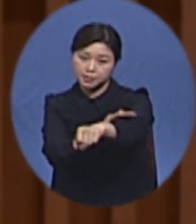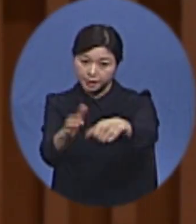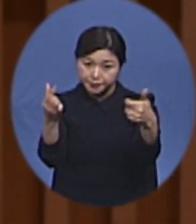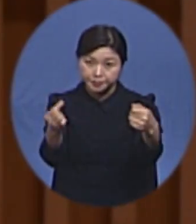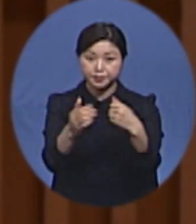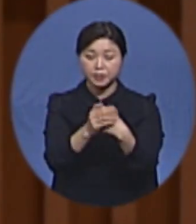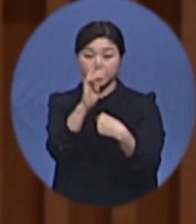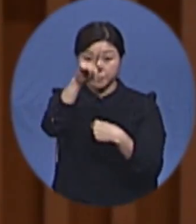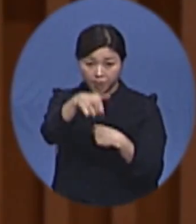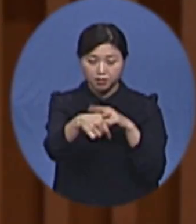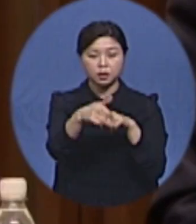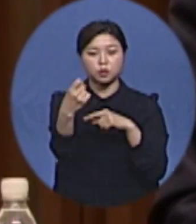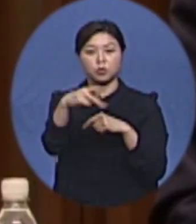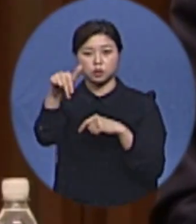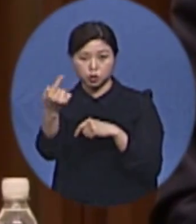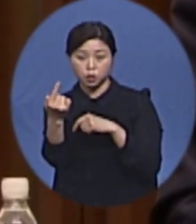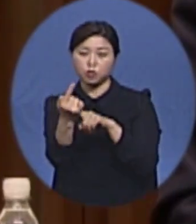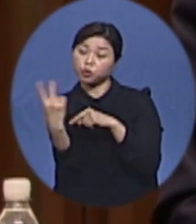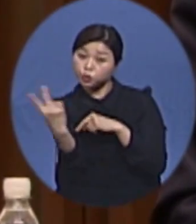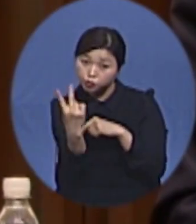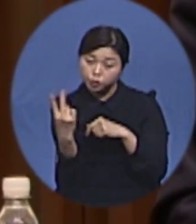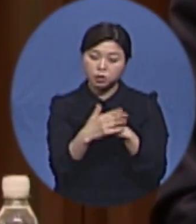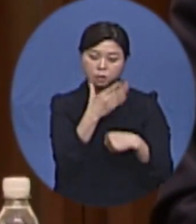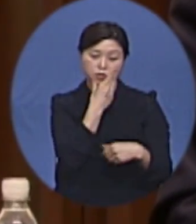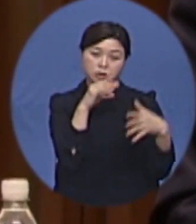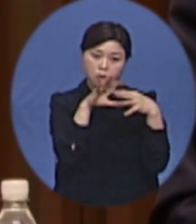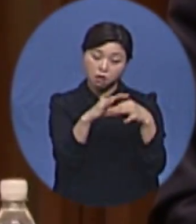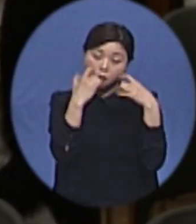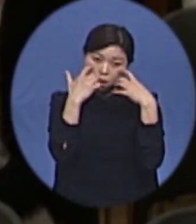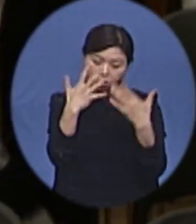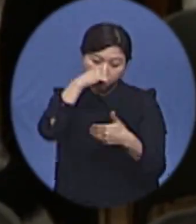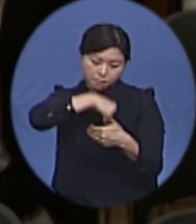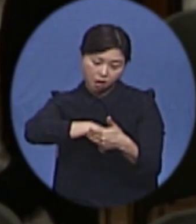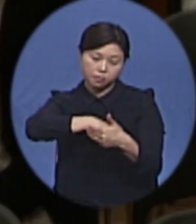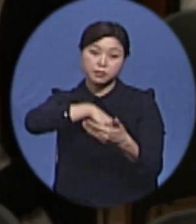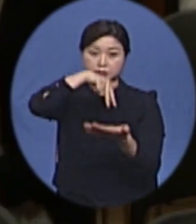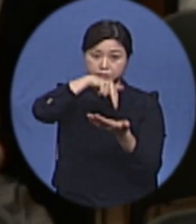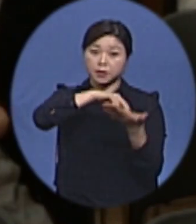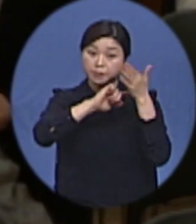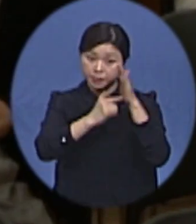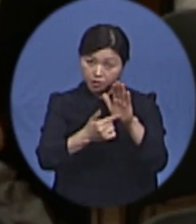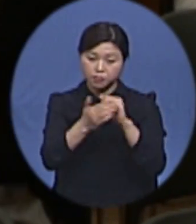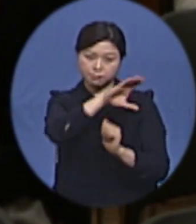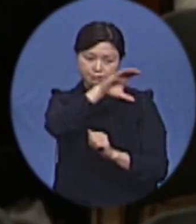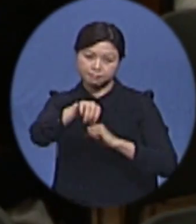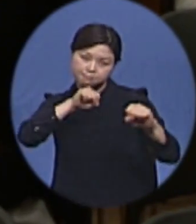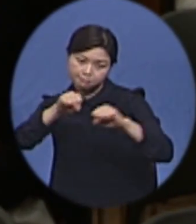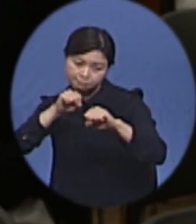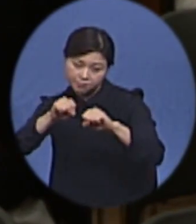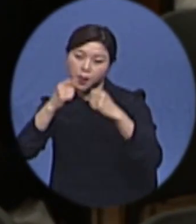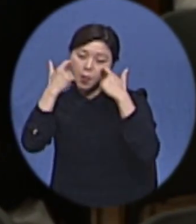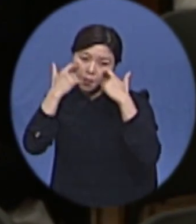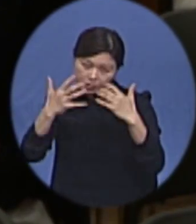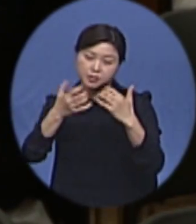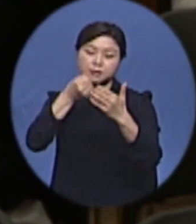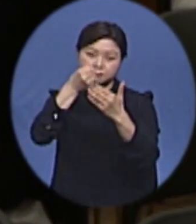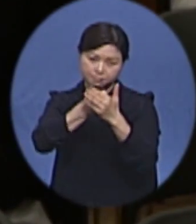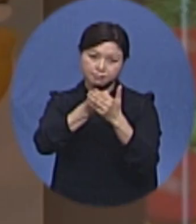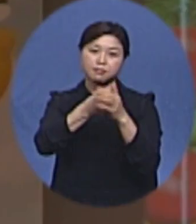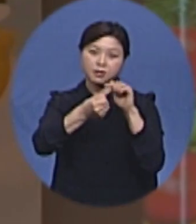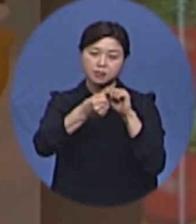박원순 시장과 조희연 교육감은 복지에 대한 확고한 소신을 밝히고 실천을 다짐하며 공감 토크쇼를